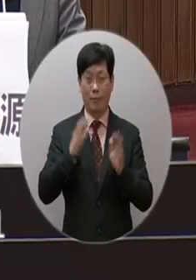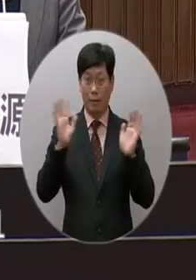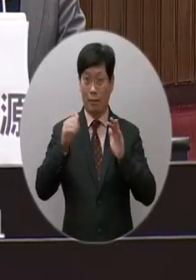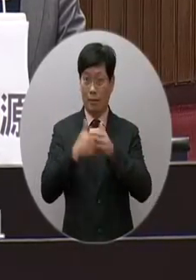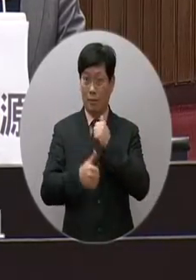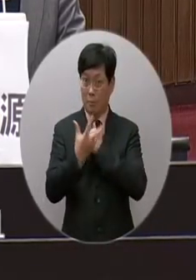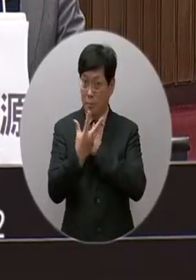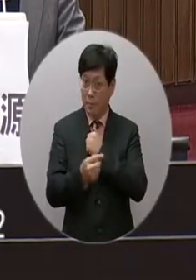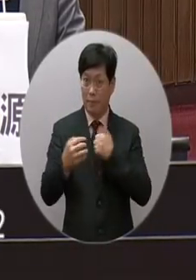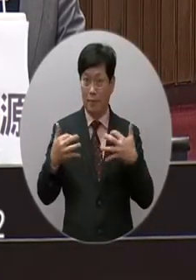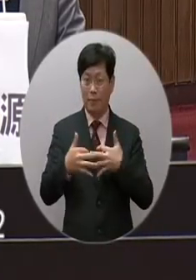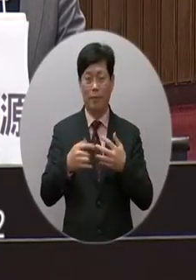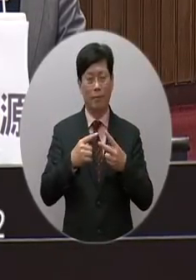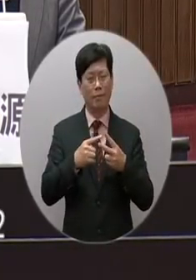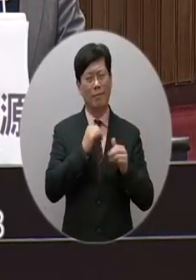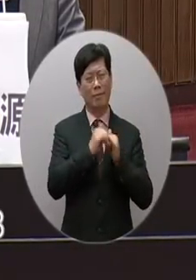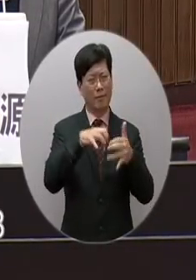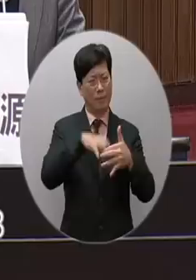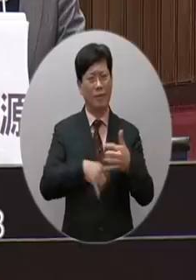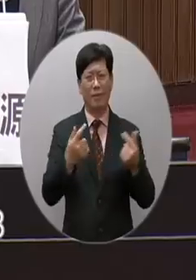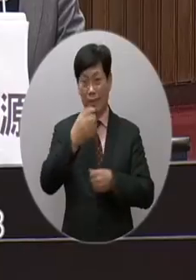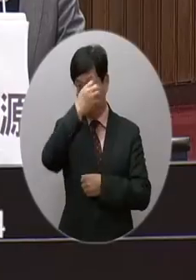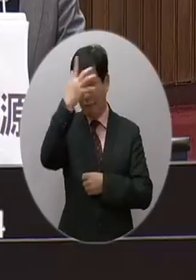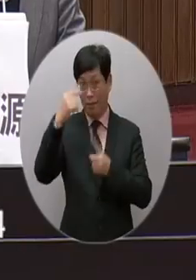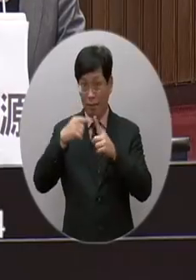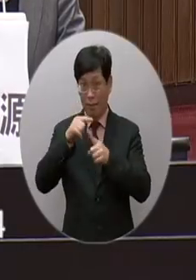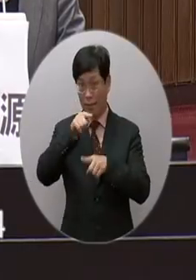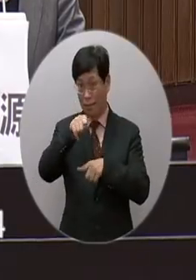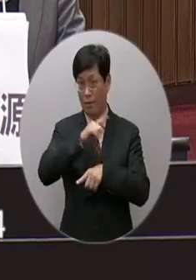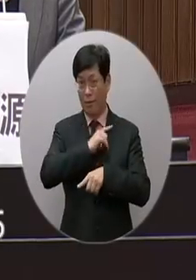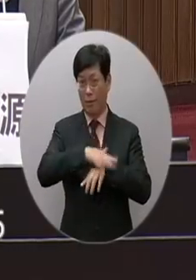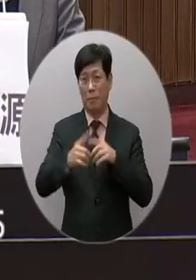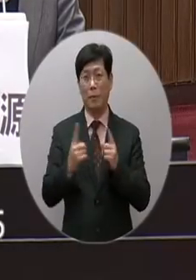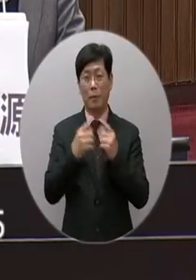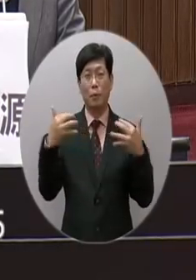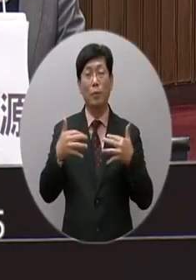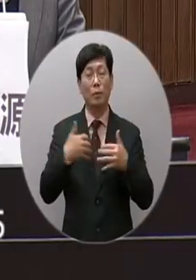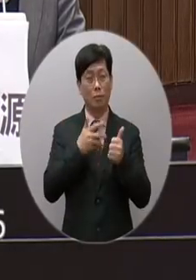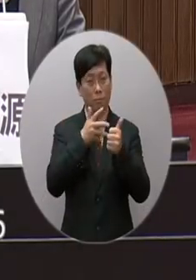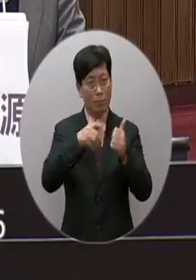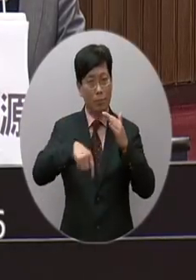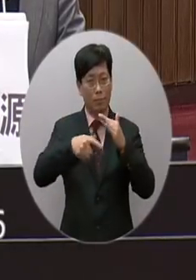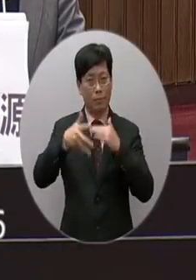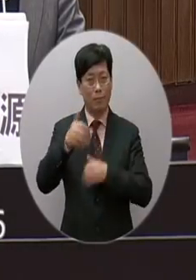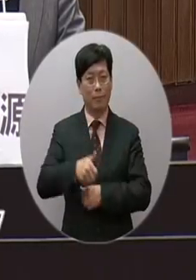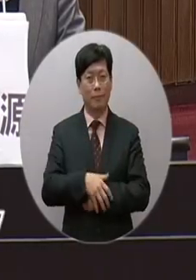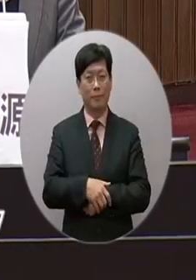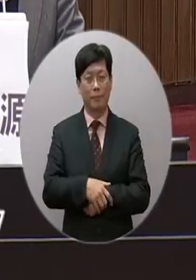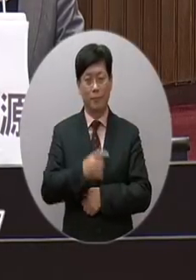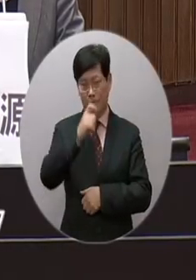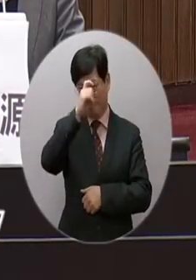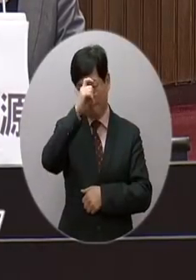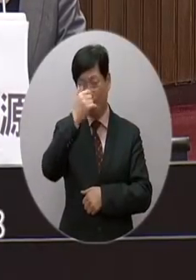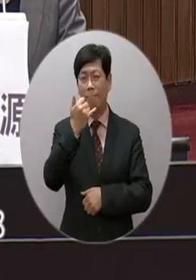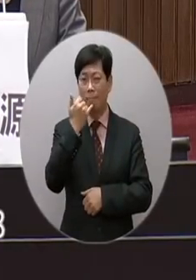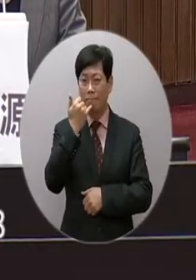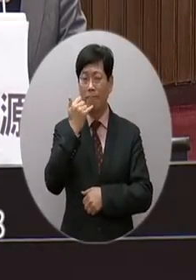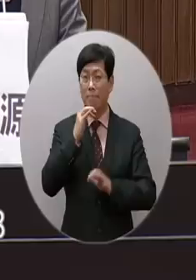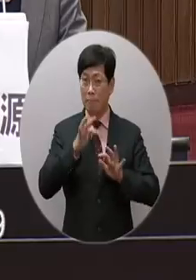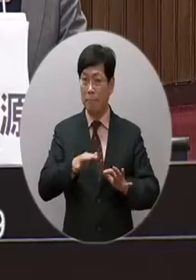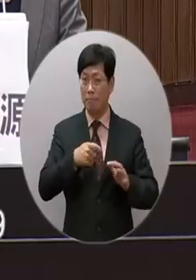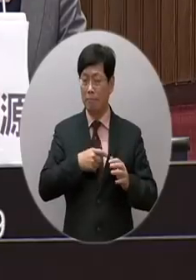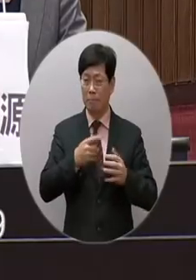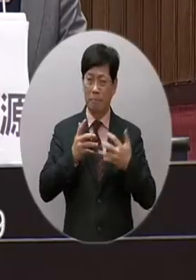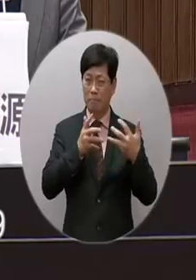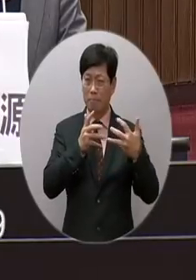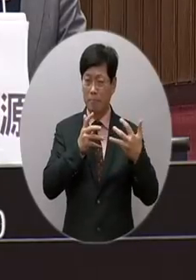化，可能整个社会当中尤其是年轻人会碰到的一些问题，我来就叫我们的院长。那希望说能够透过今天这样的